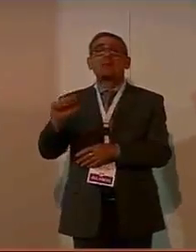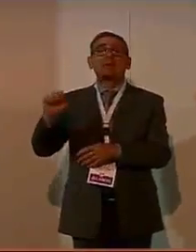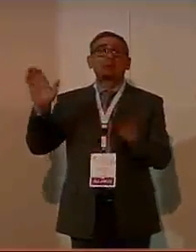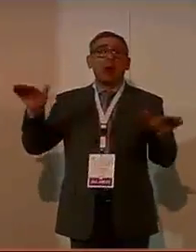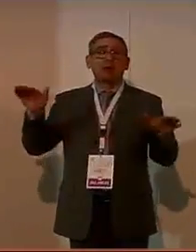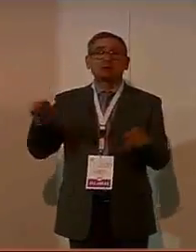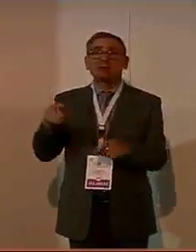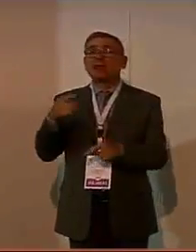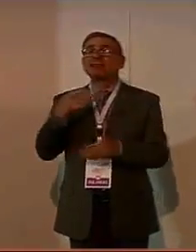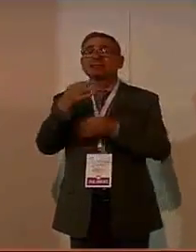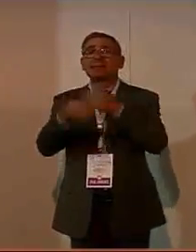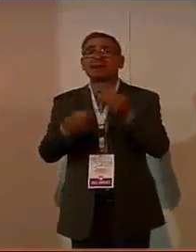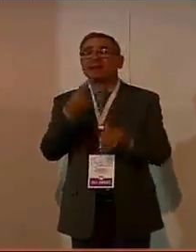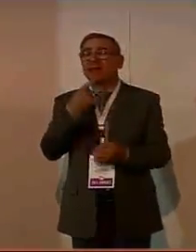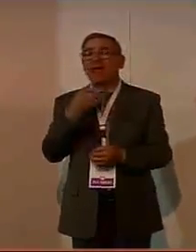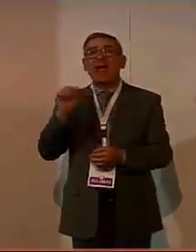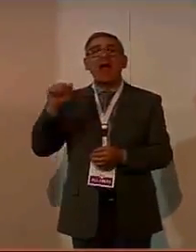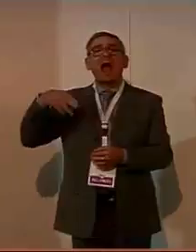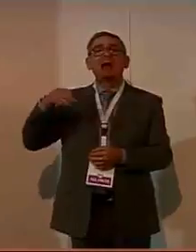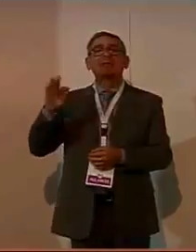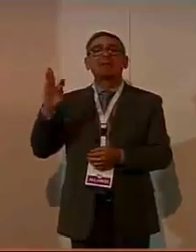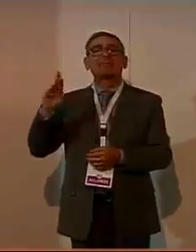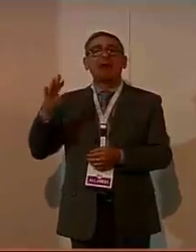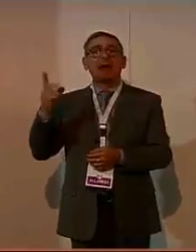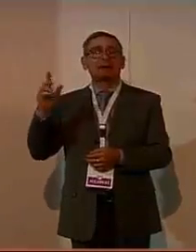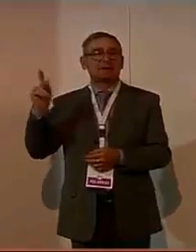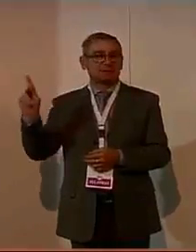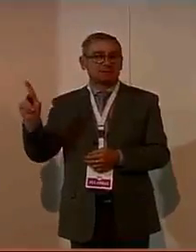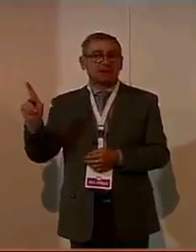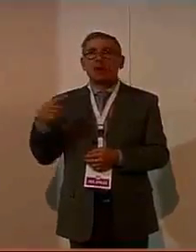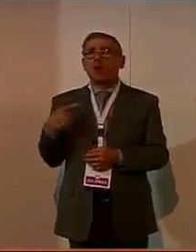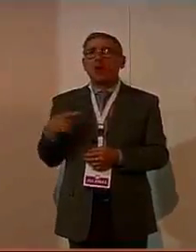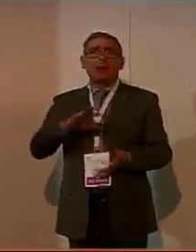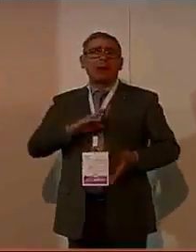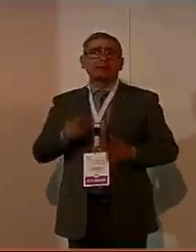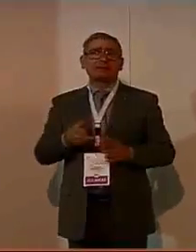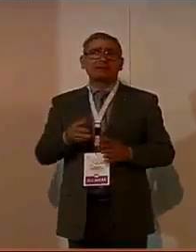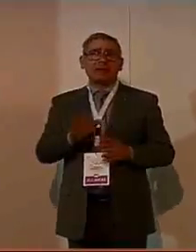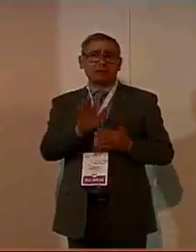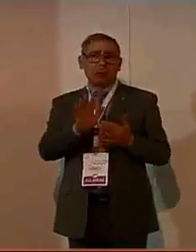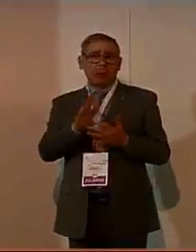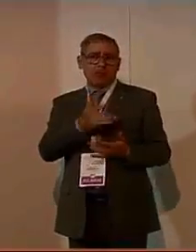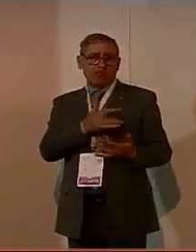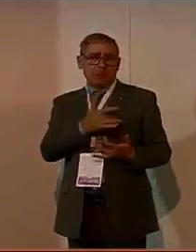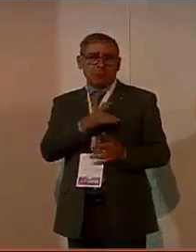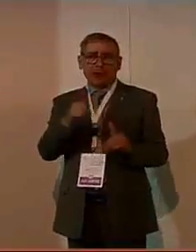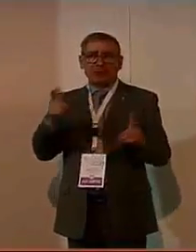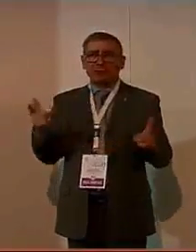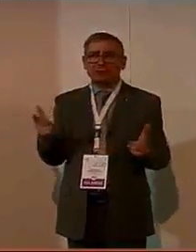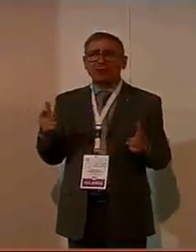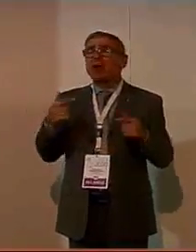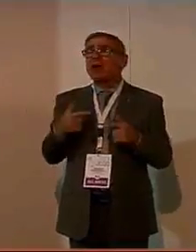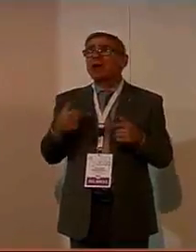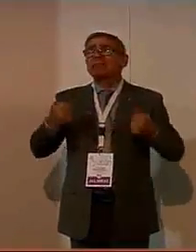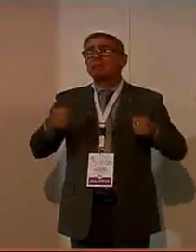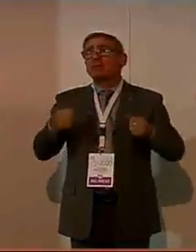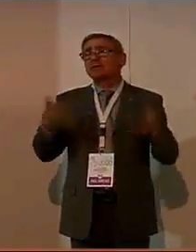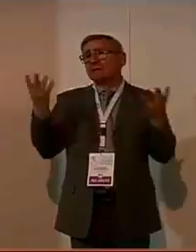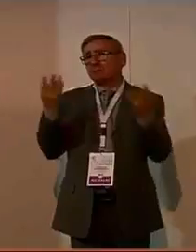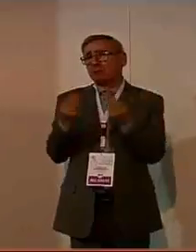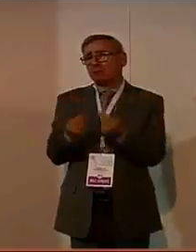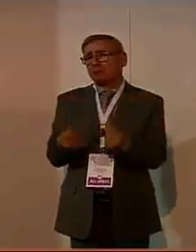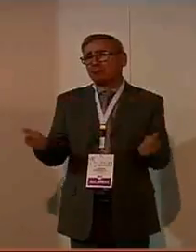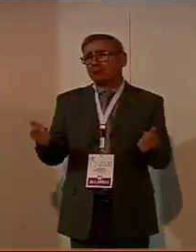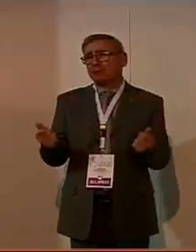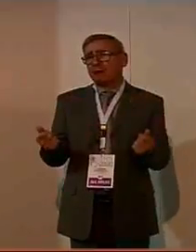chi era anna frank o quel candidato senza una morale perchè anche così si spegne la democrazia se la politica si riduce a